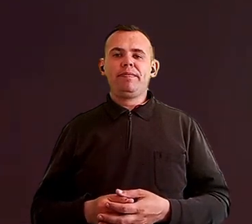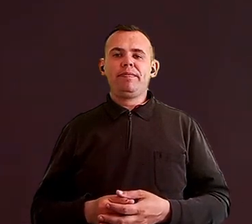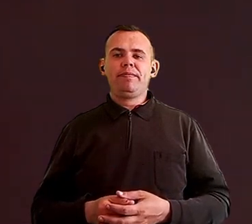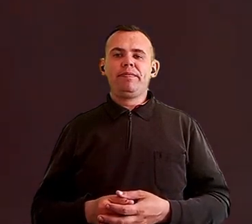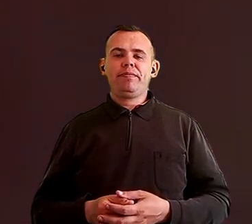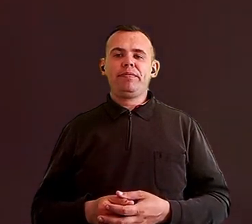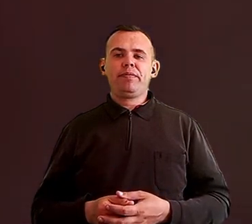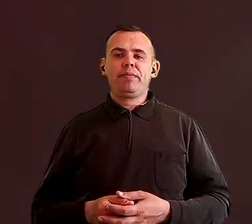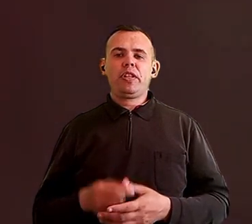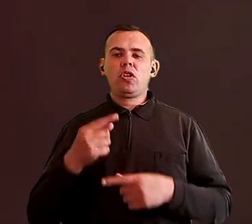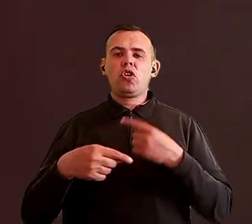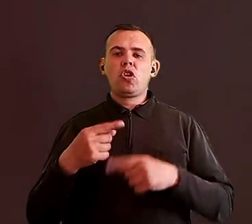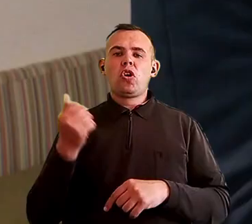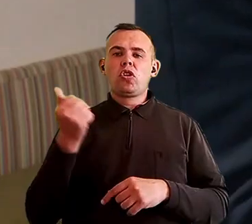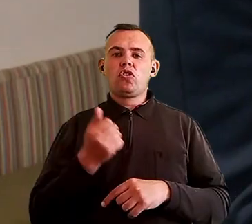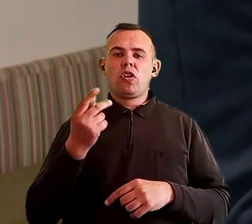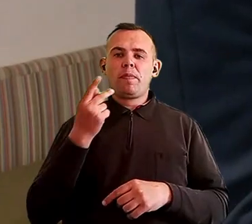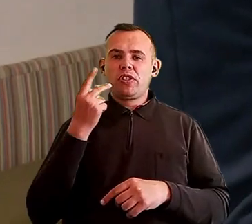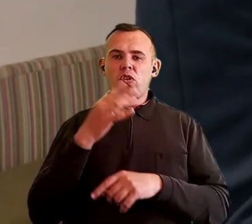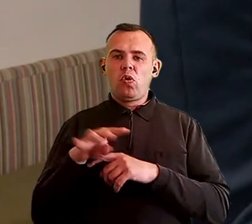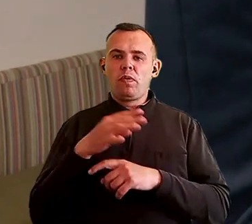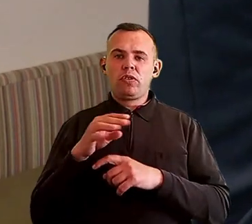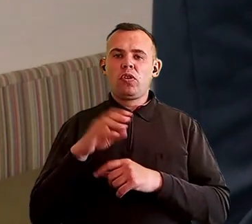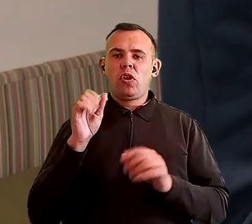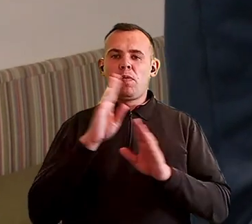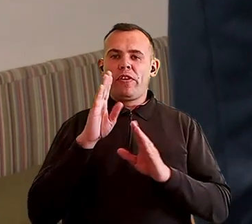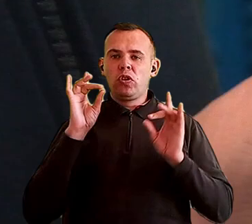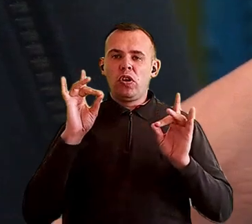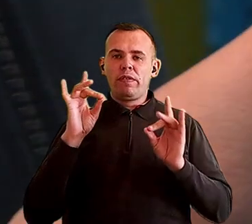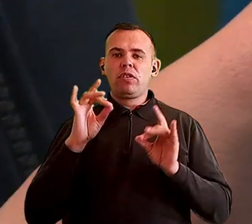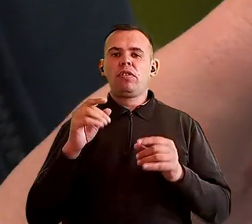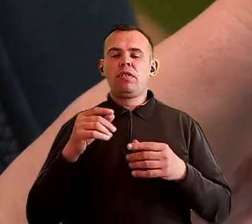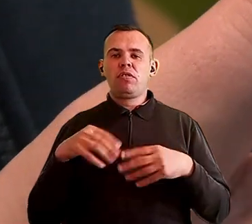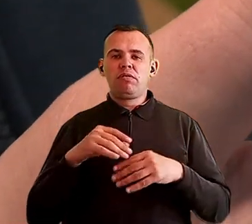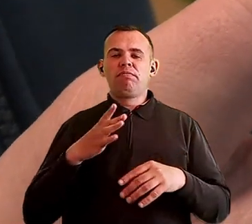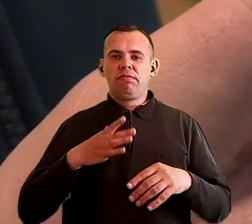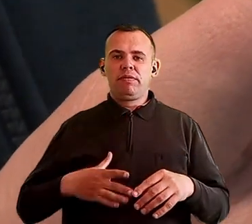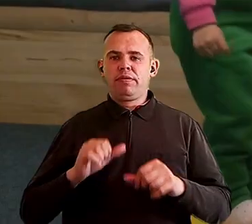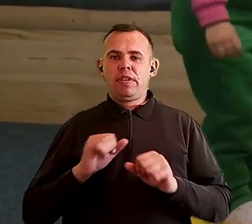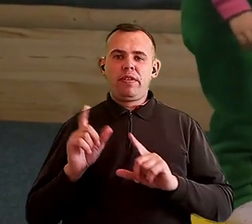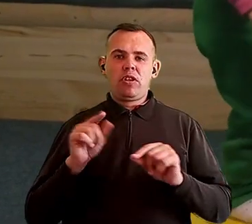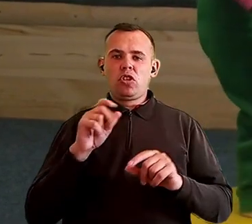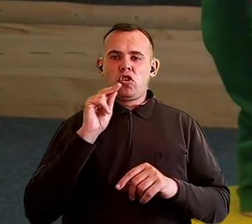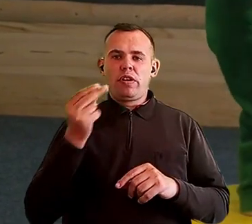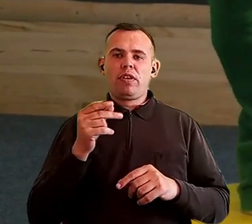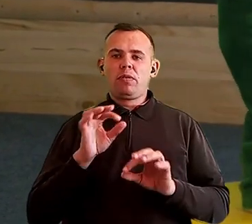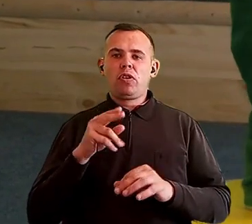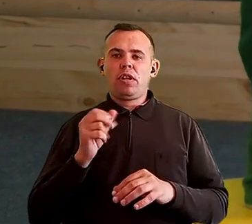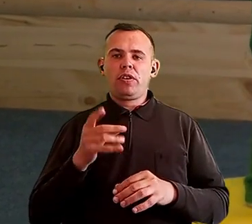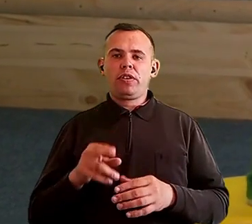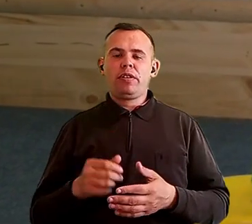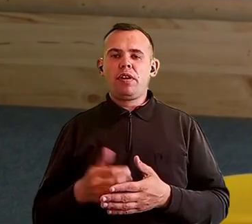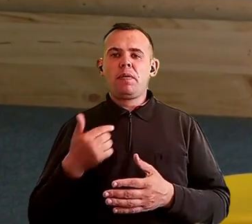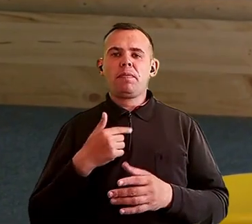Через тиждень постійних обстрілів та повітряних тривог родина наважилася виїхати з Чернігова, додає Дар'я. Виїжджали нам ну,